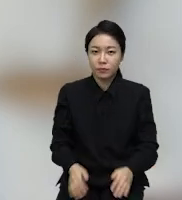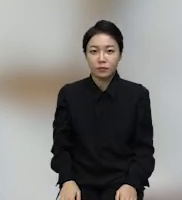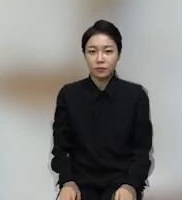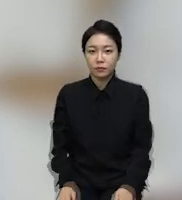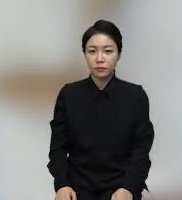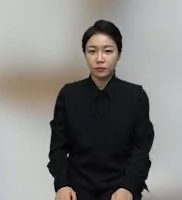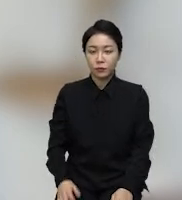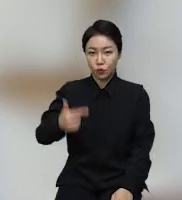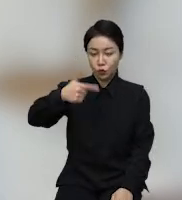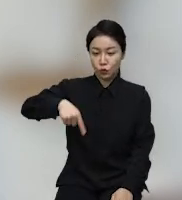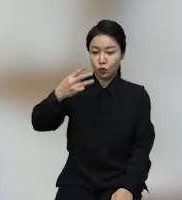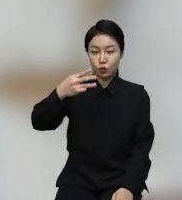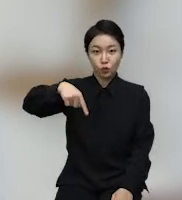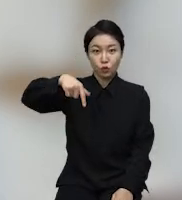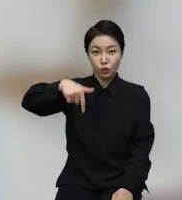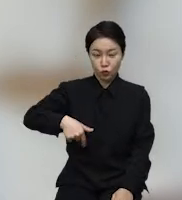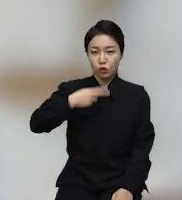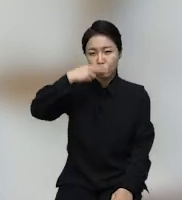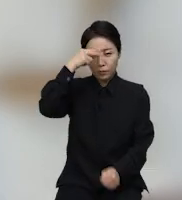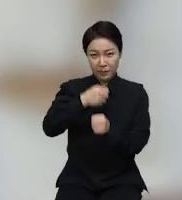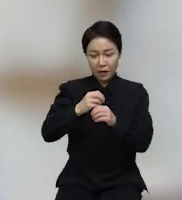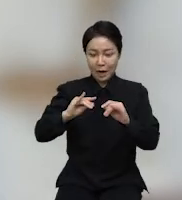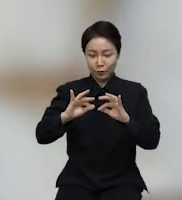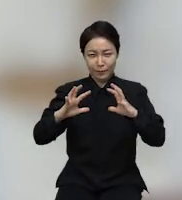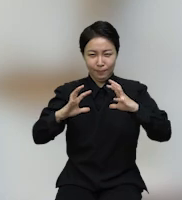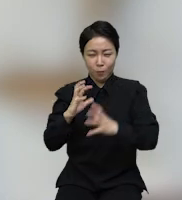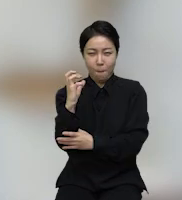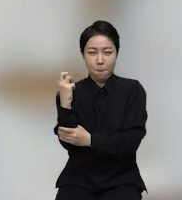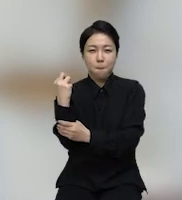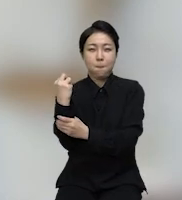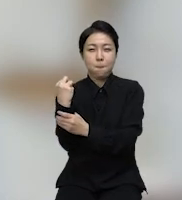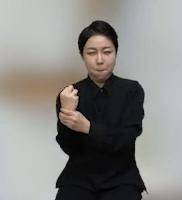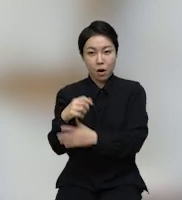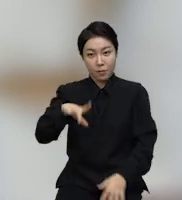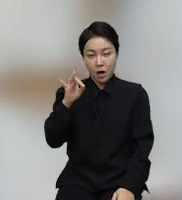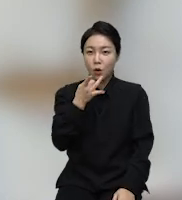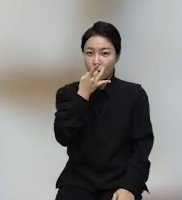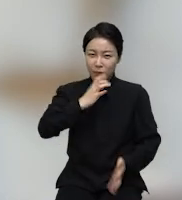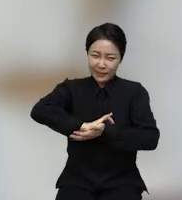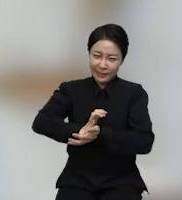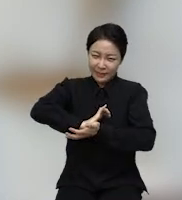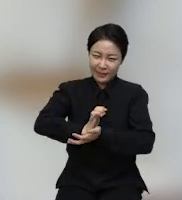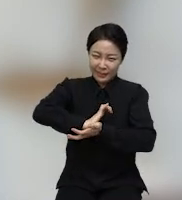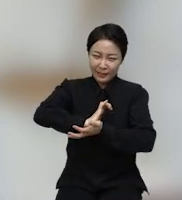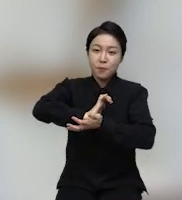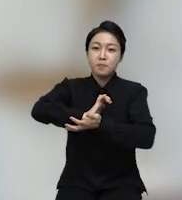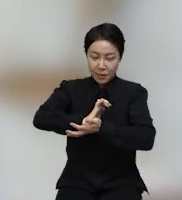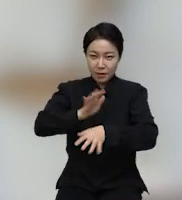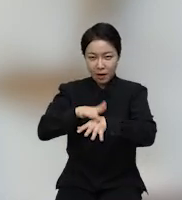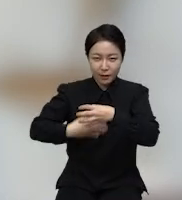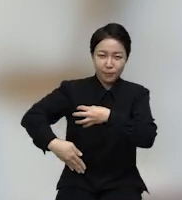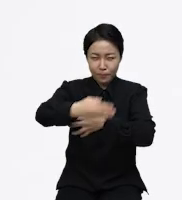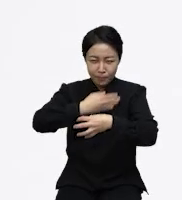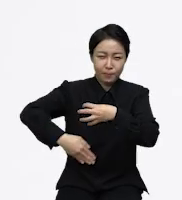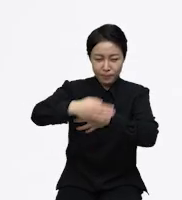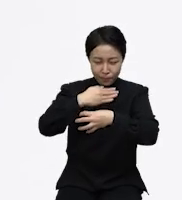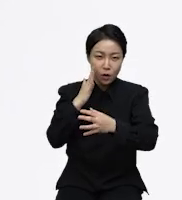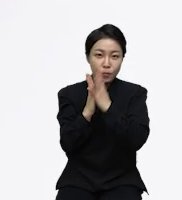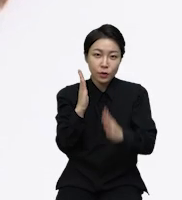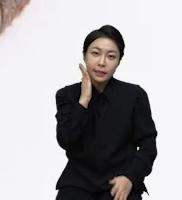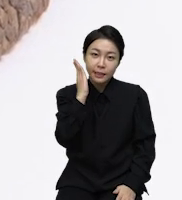생활용품이었습니다. 누룩은 술을 빚을 때 쓰는 발효제인데 누룩을 만들기 위해 먼저 곡식을 갈아 반죽한